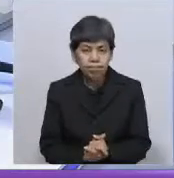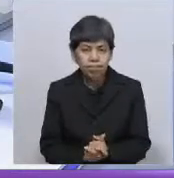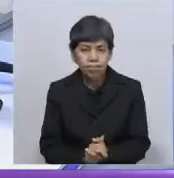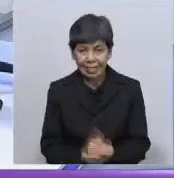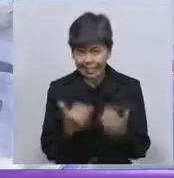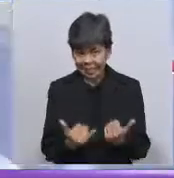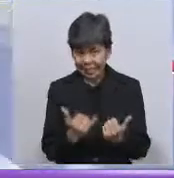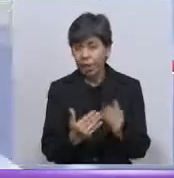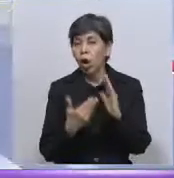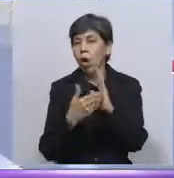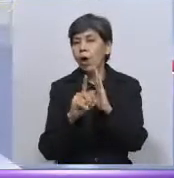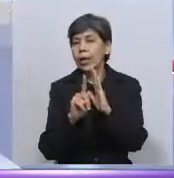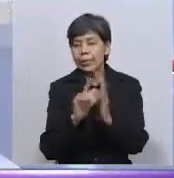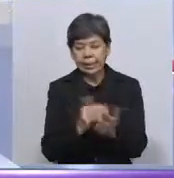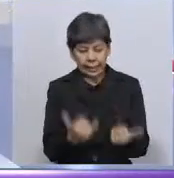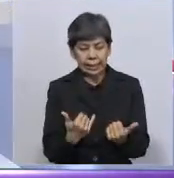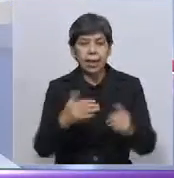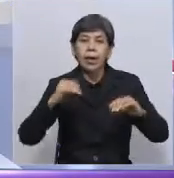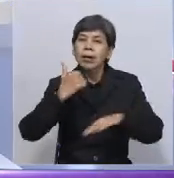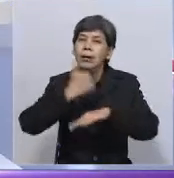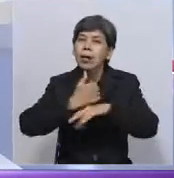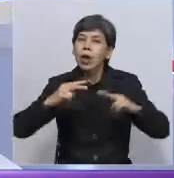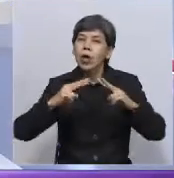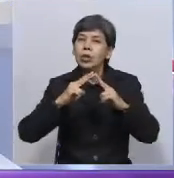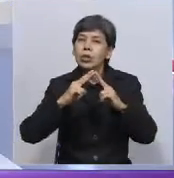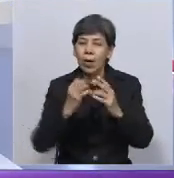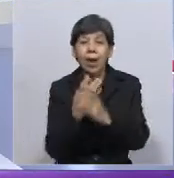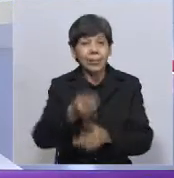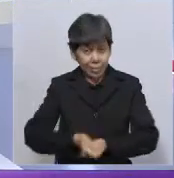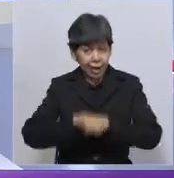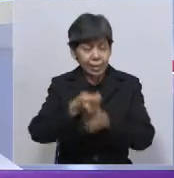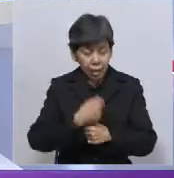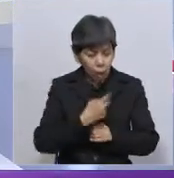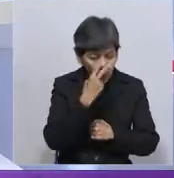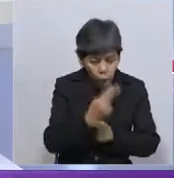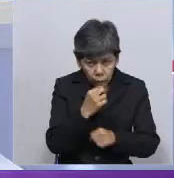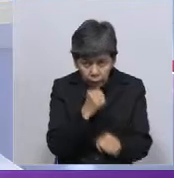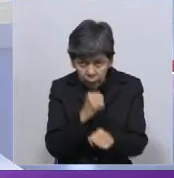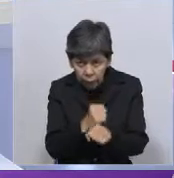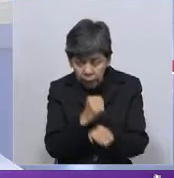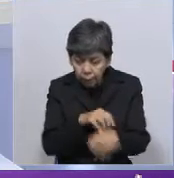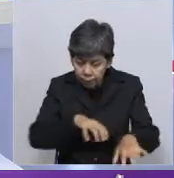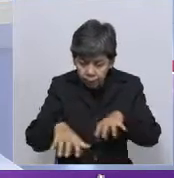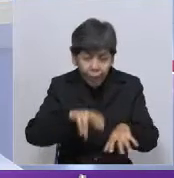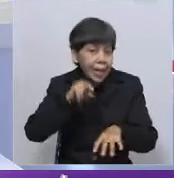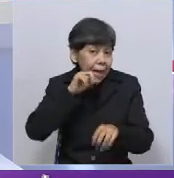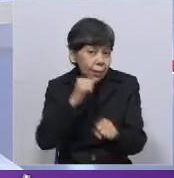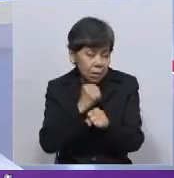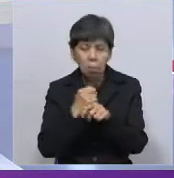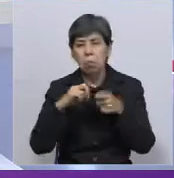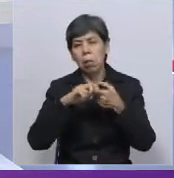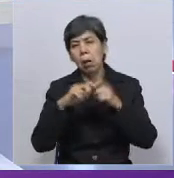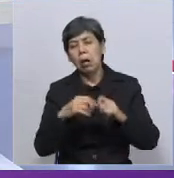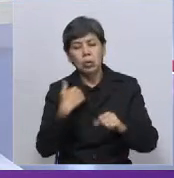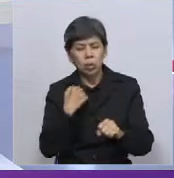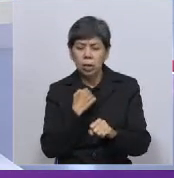ไปกันที่จังหวัดขอนแก่นกันบ้างนะคะวันนี้รัฐมนตรีว่าการกระทรวงเกษตรและสหกรณ์ได้ลงพื้นที่ติดตามการบริหารจัดการน้ำเพื่อลดผลกระทบ